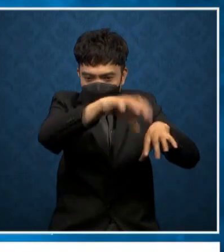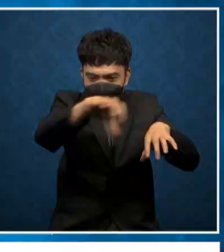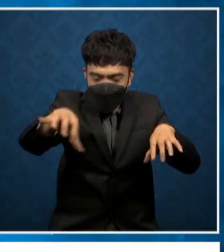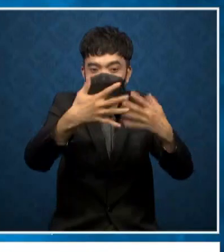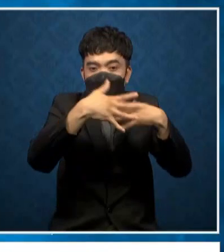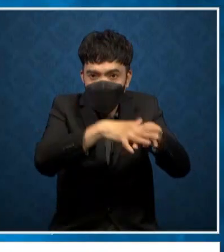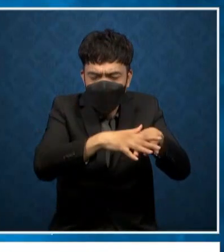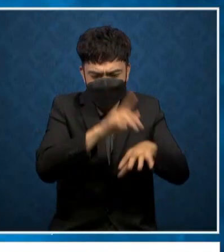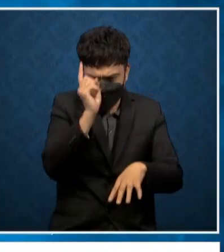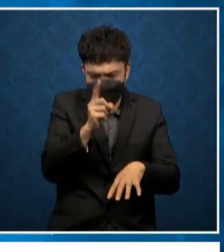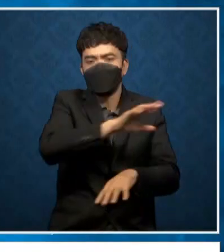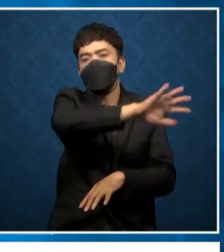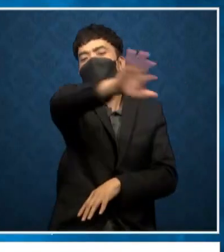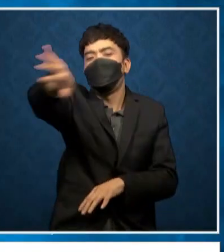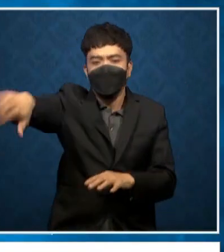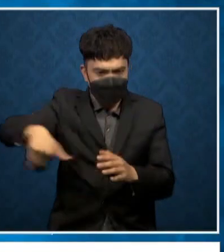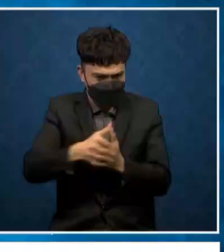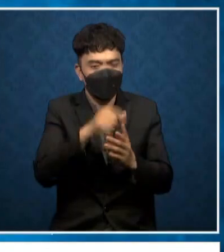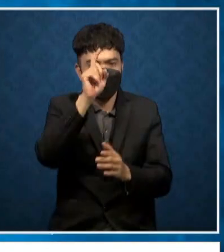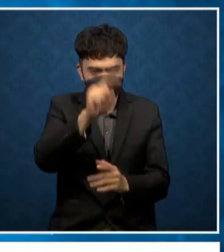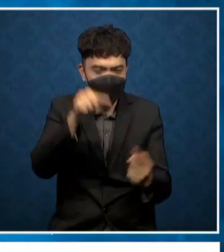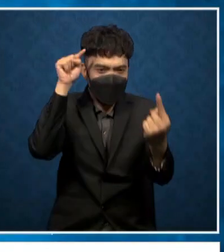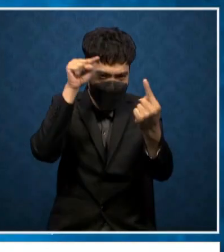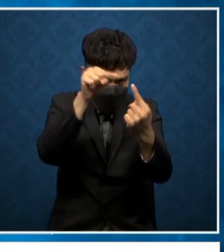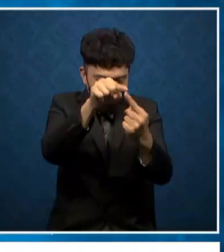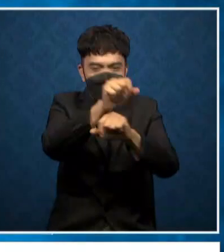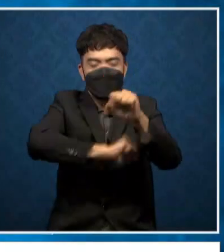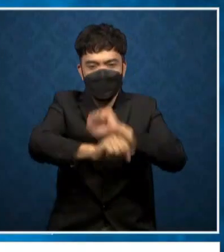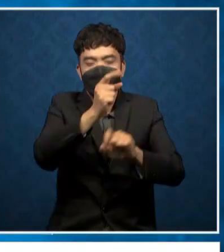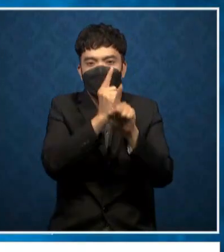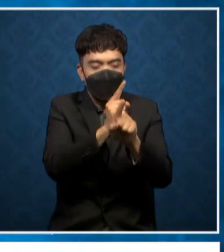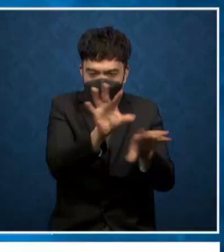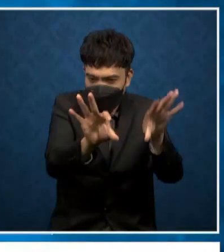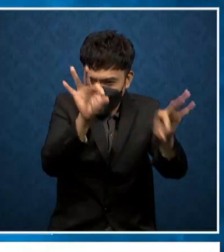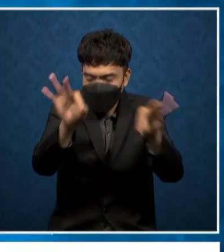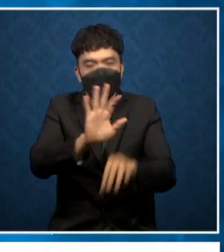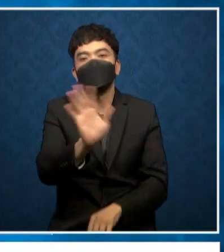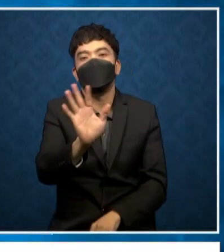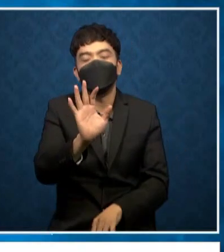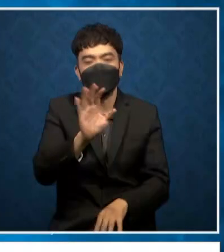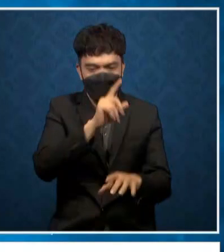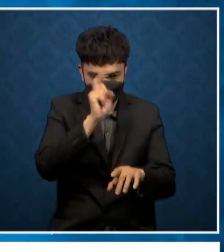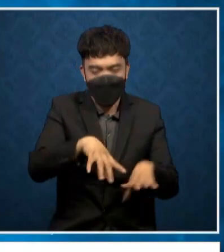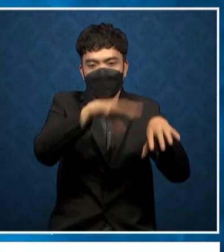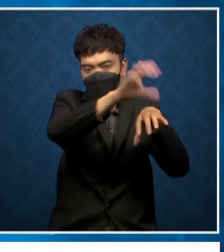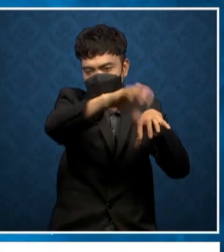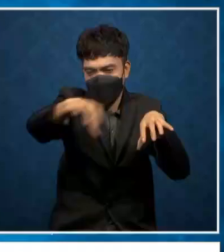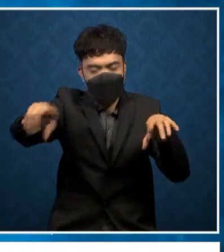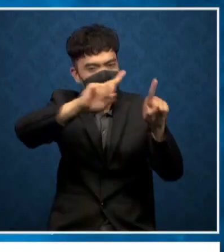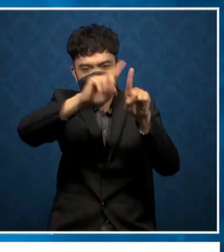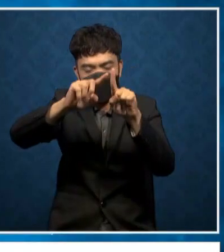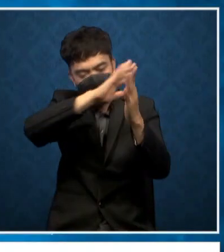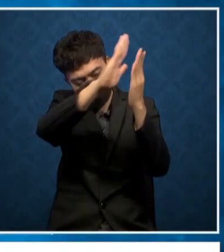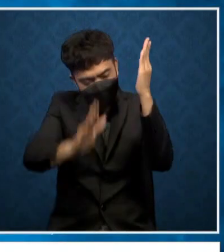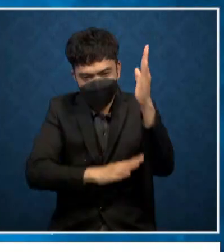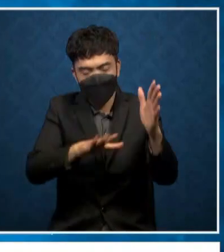งานทั้งหมดที่จะต้องมาทำตามเป้าหมายนี้นะครับ และขาวปงหมายที่กำหมดไ้รอยละละ ที่อยู่ระ